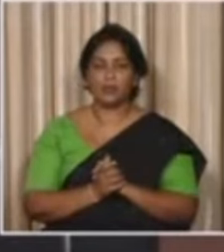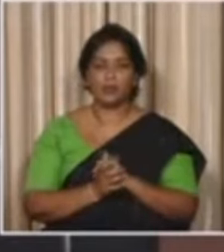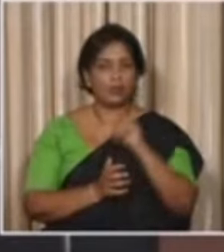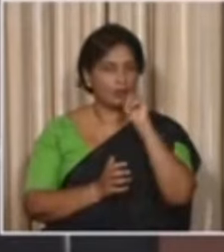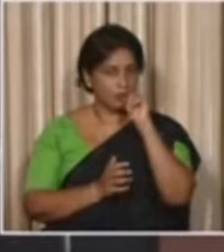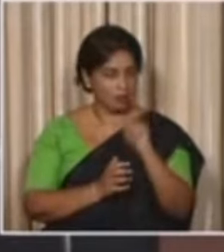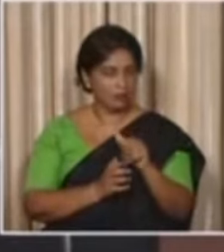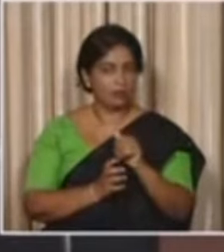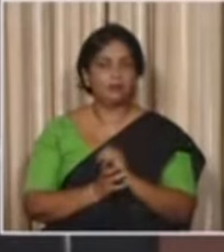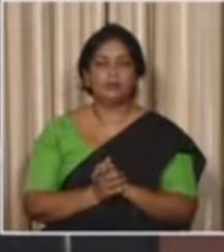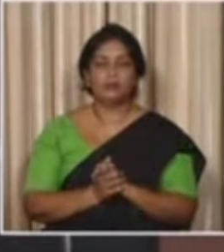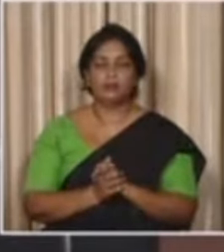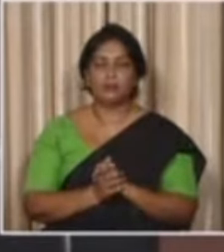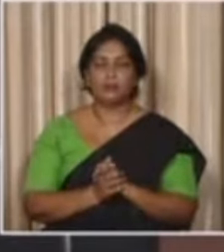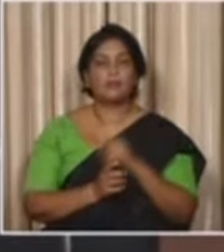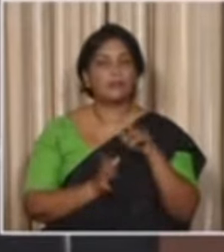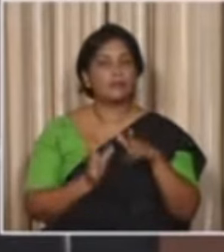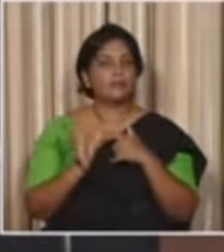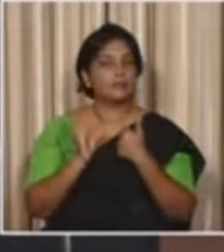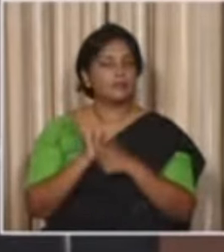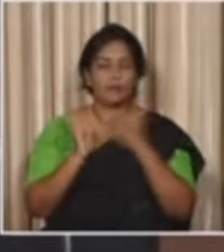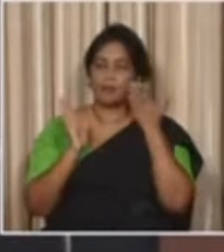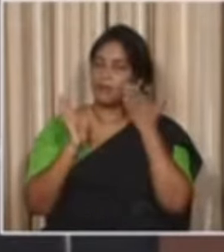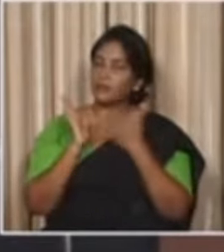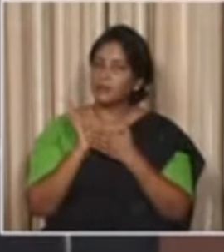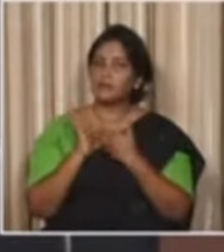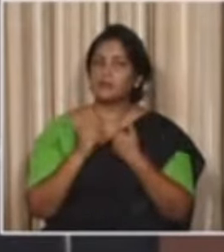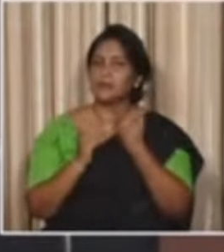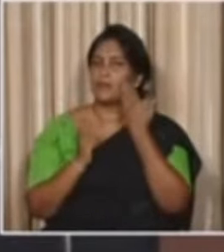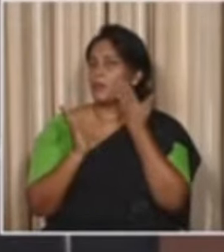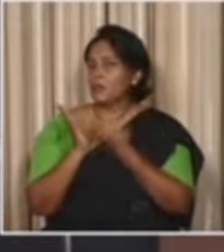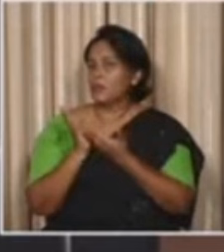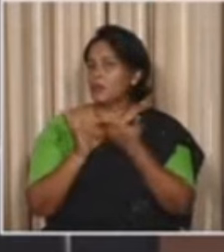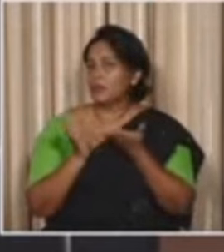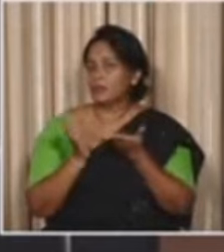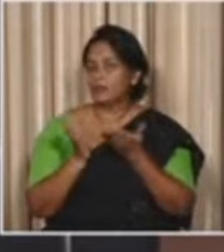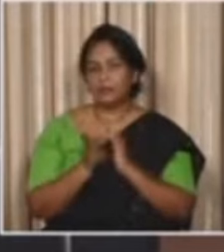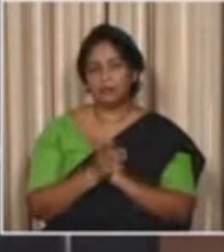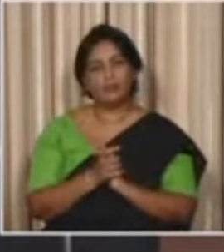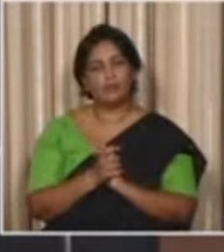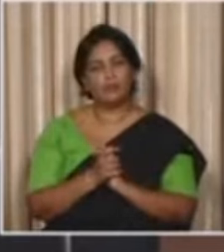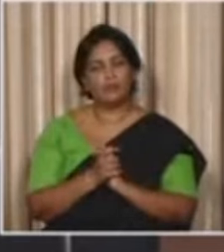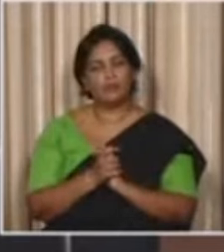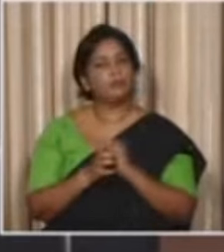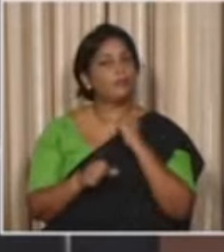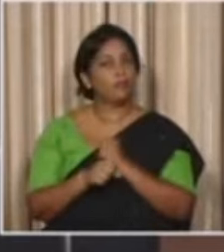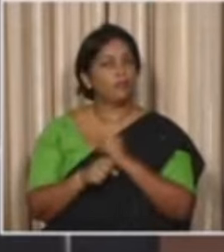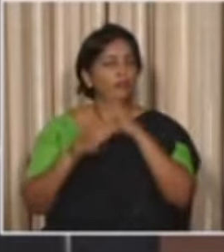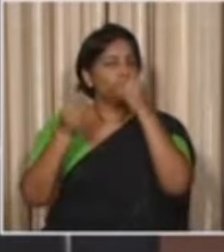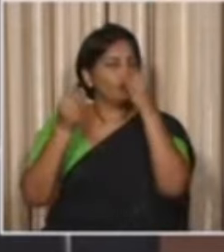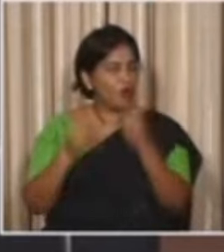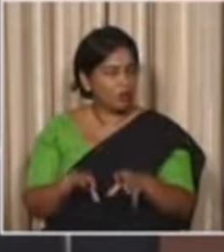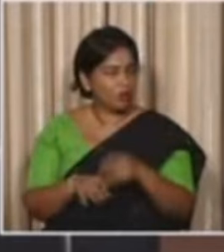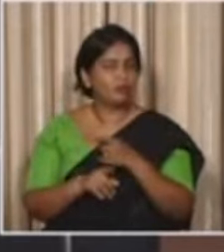පැත්තවශයෙන්ම මේ පරත දිහා බලනකොට අපිට පේන දෙයක් තමයි රජයේ බංකොලොත්